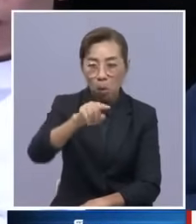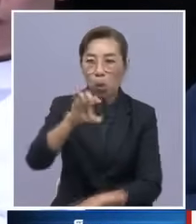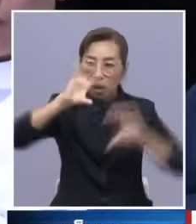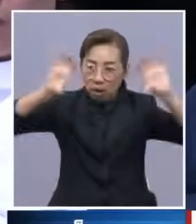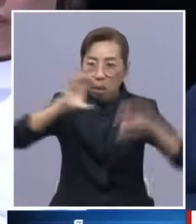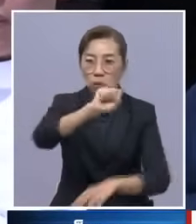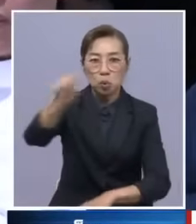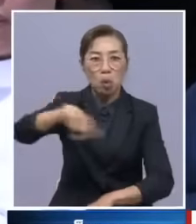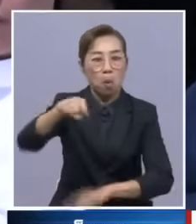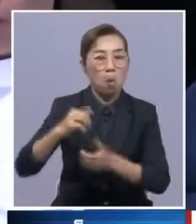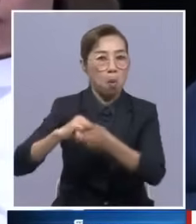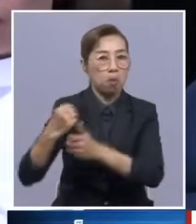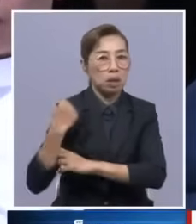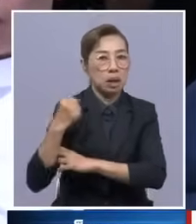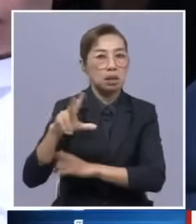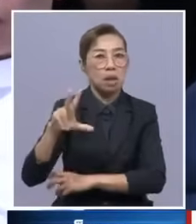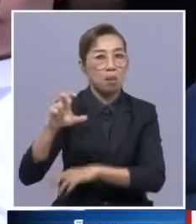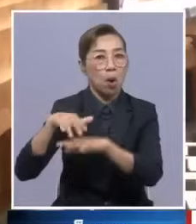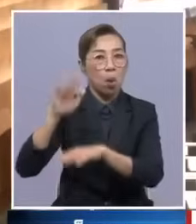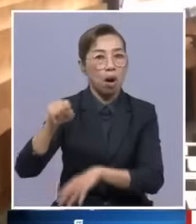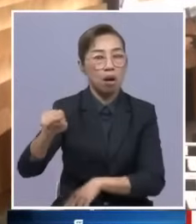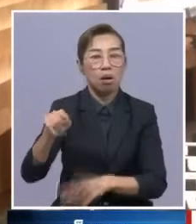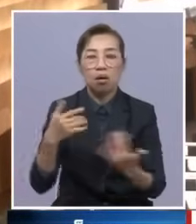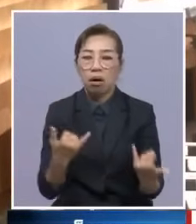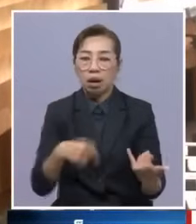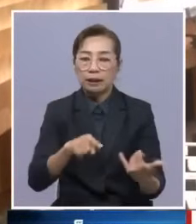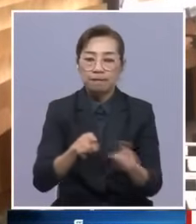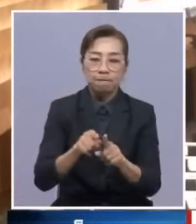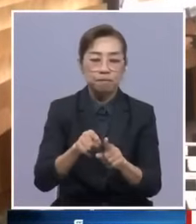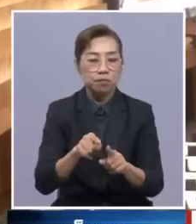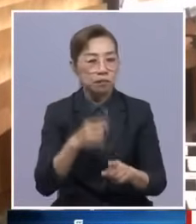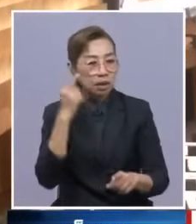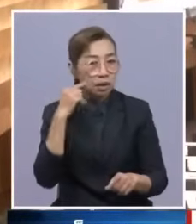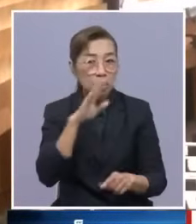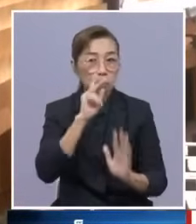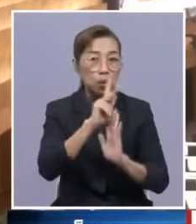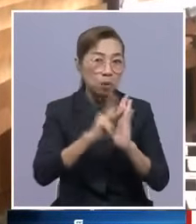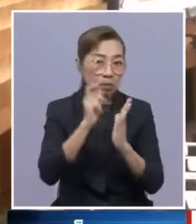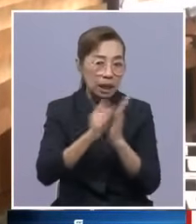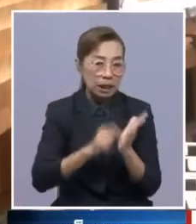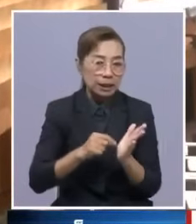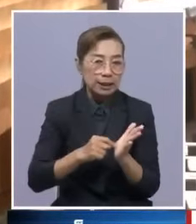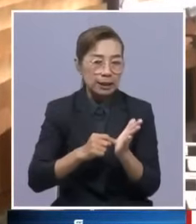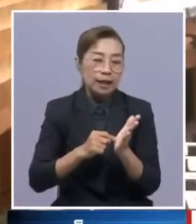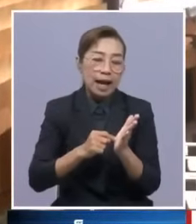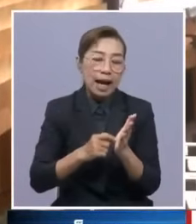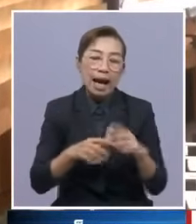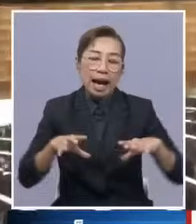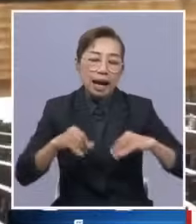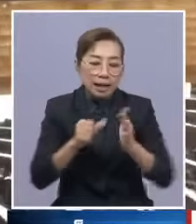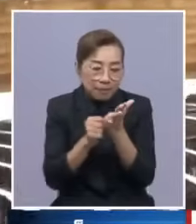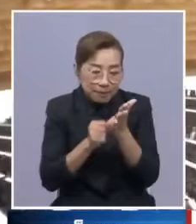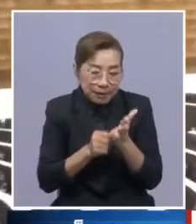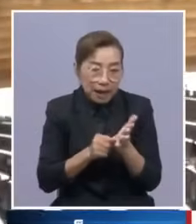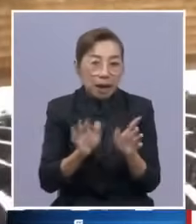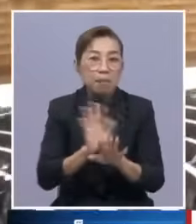บาลเขาเข้มแข็งนะเขามี300กว่าเสียงแล้วการที่จะลดเพดานบินโอกาสที่กระแสจะตีกลับก็อาจจะเกิดขึ้นหลังจากพรรคก้าว